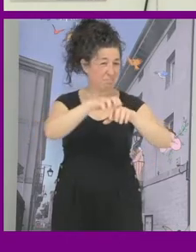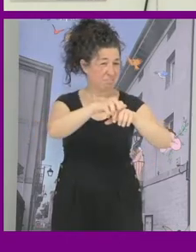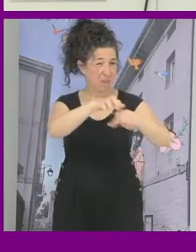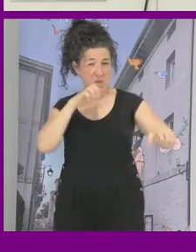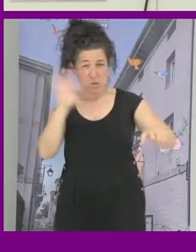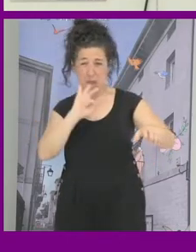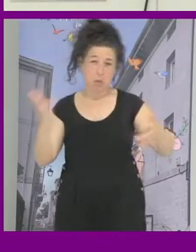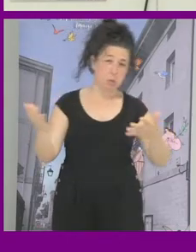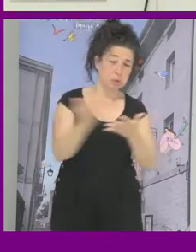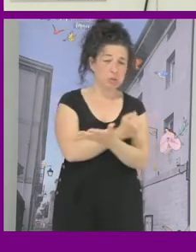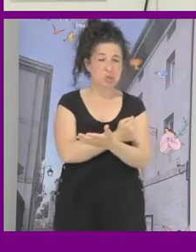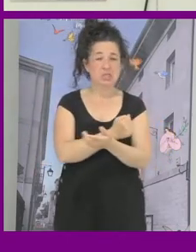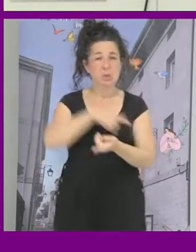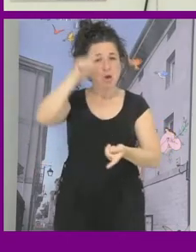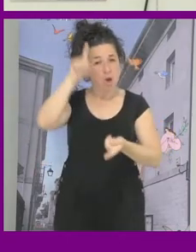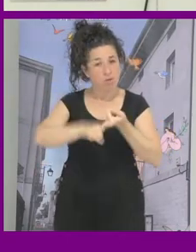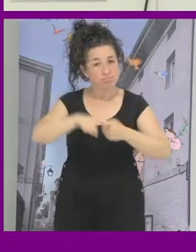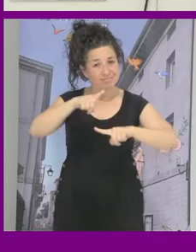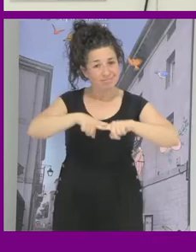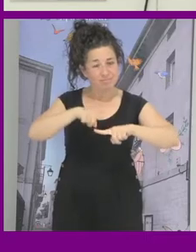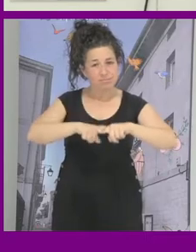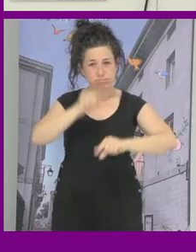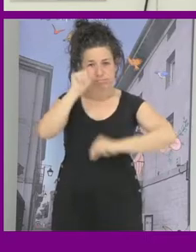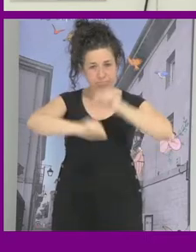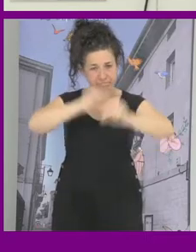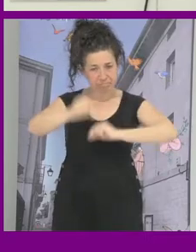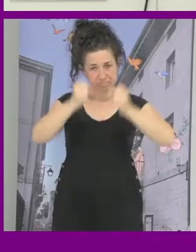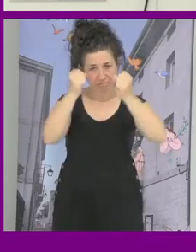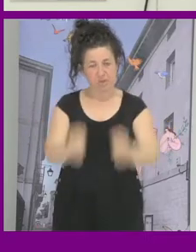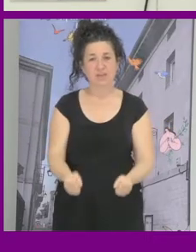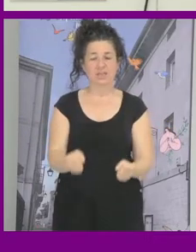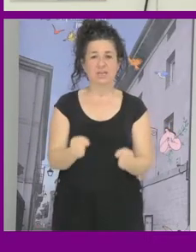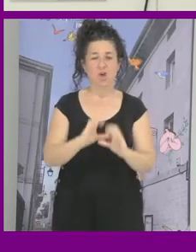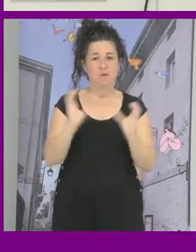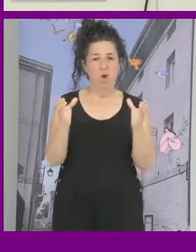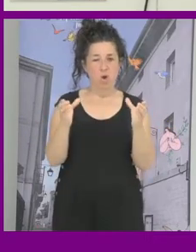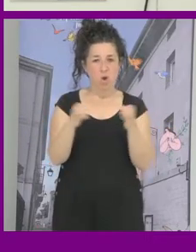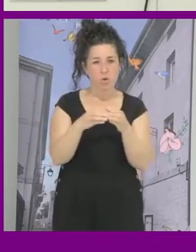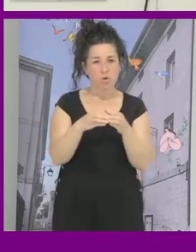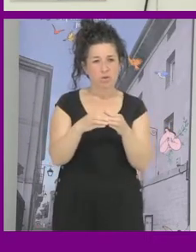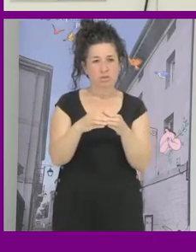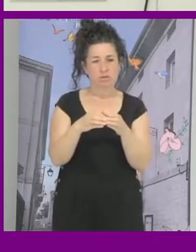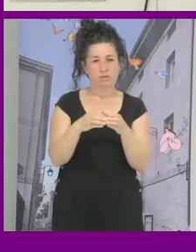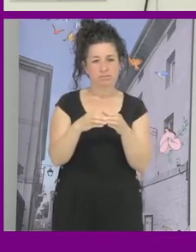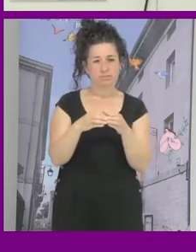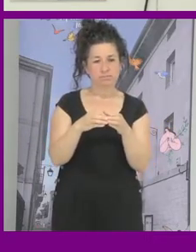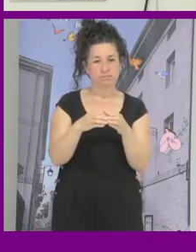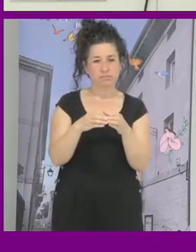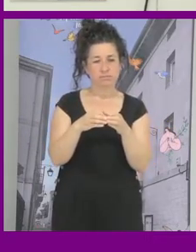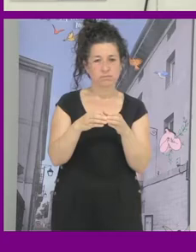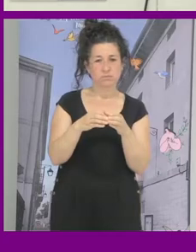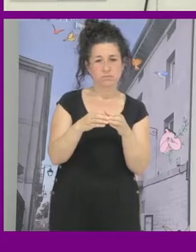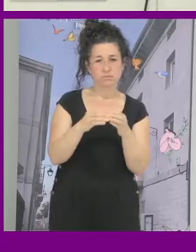kritikatu zuten, bai? LGTB kolektibo, ez, ba, asimilizionistenek edo